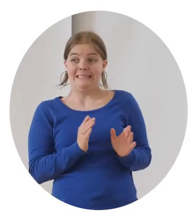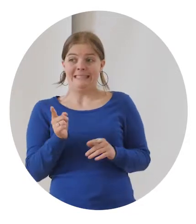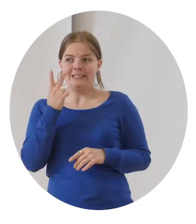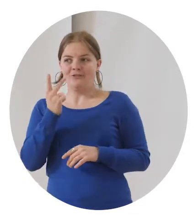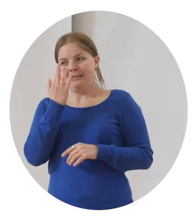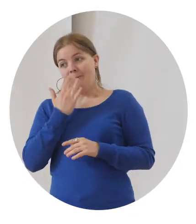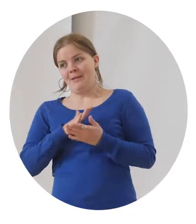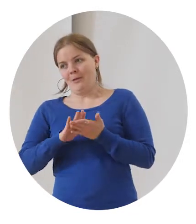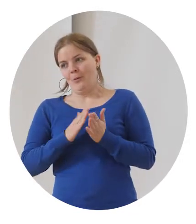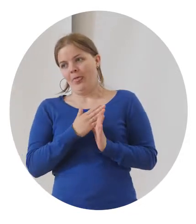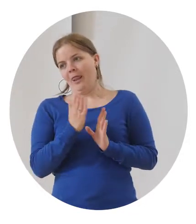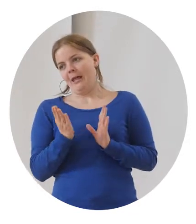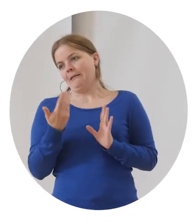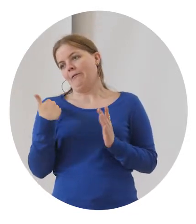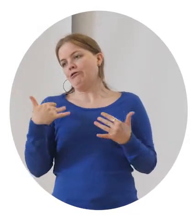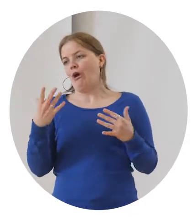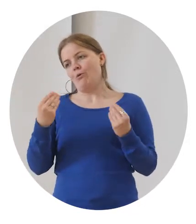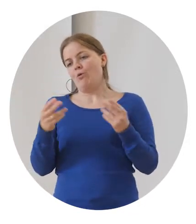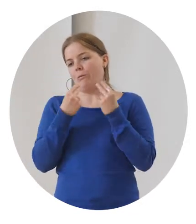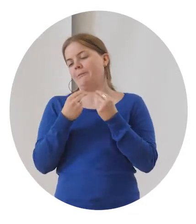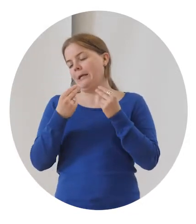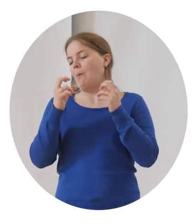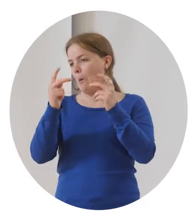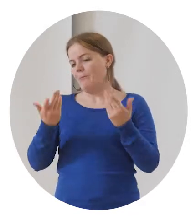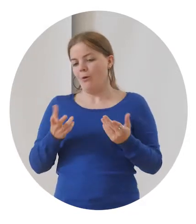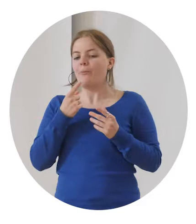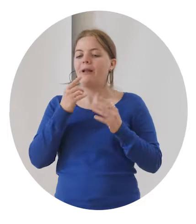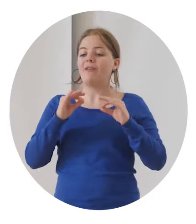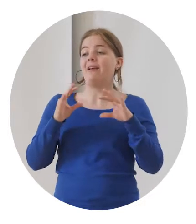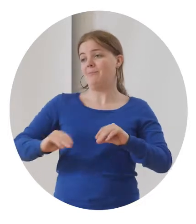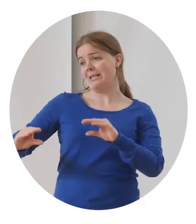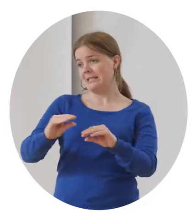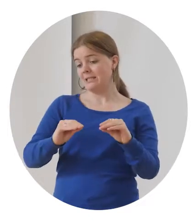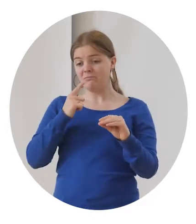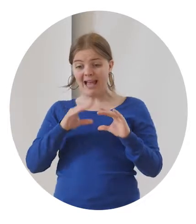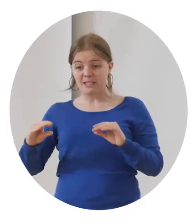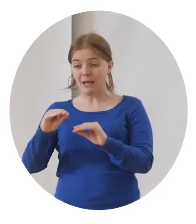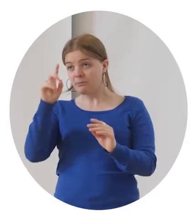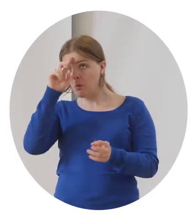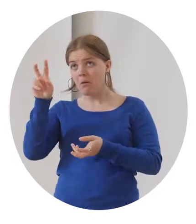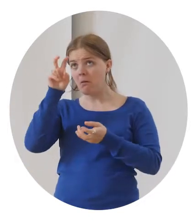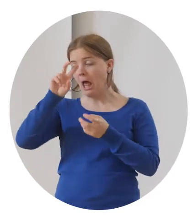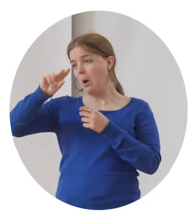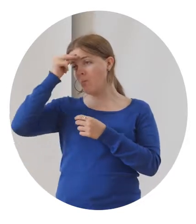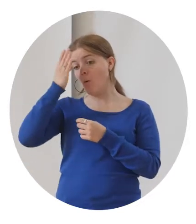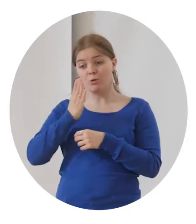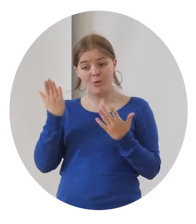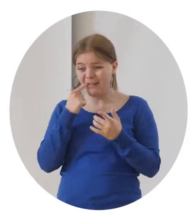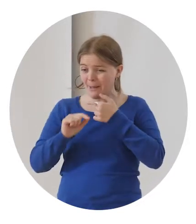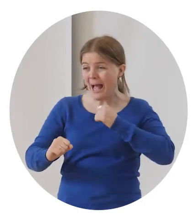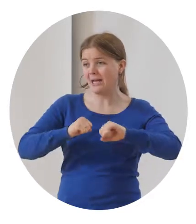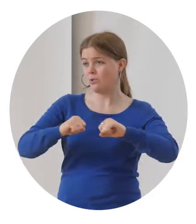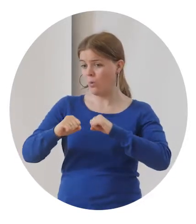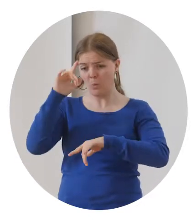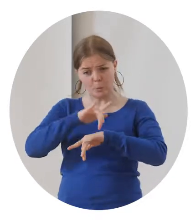Donc on va passer rapidement à l'espace parce qu'Elisabeth en a quand même beaucoup parlé tout à l'heure, mais pour appréhender l'espace, il faut pouvoir l'expérimenter